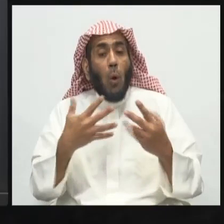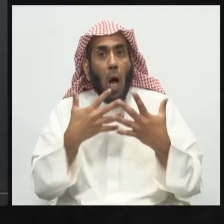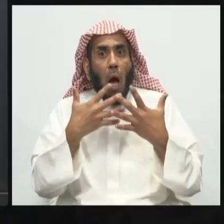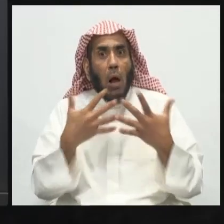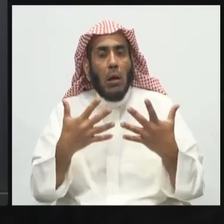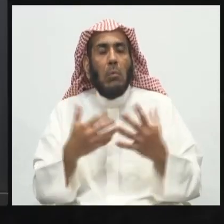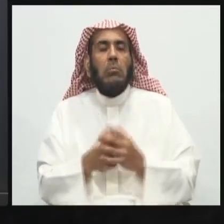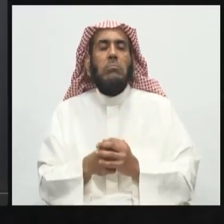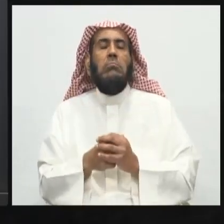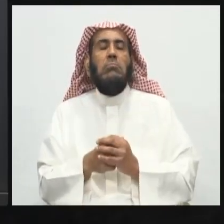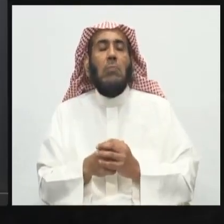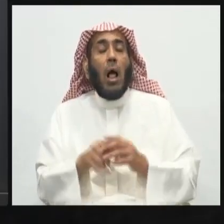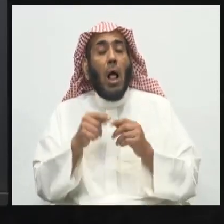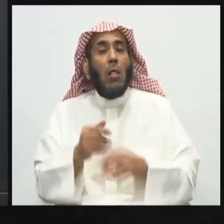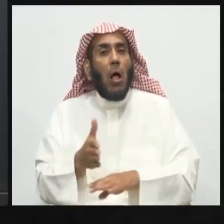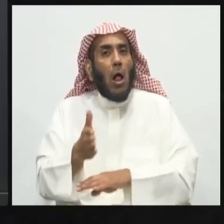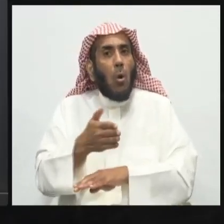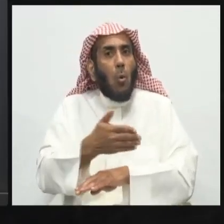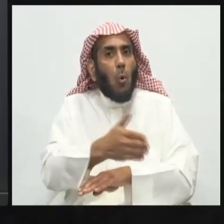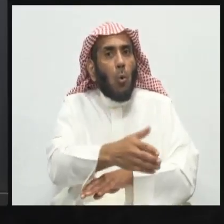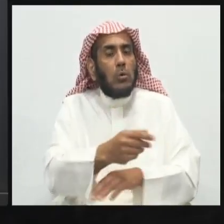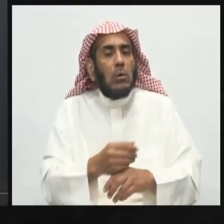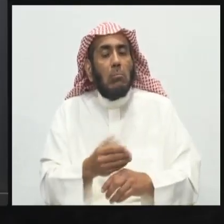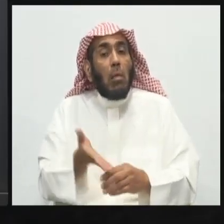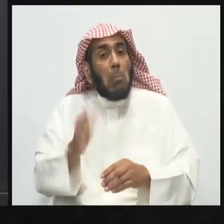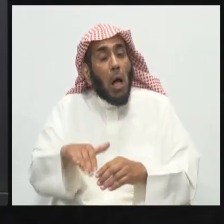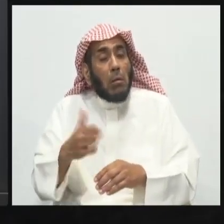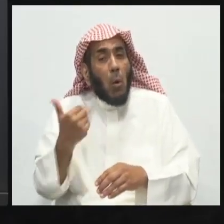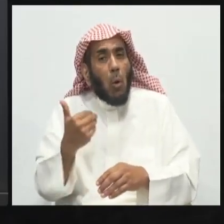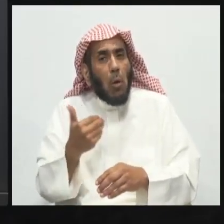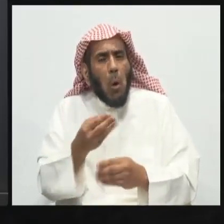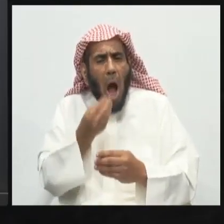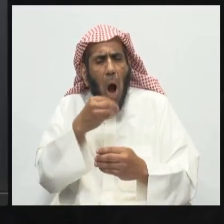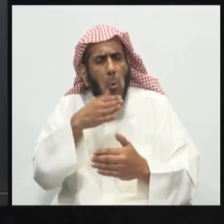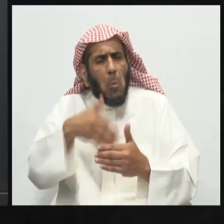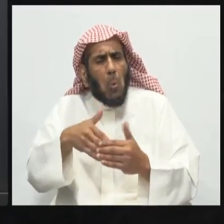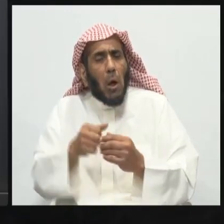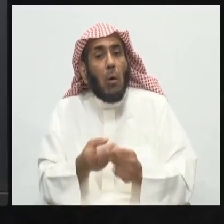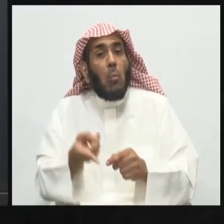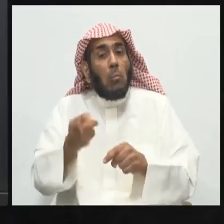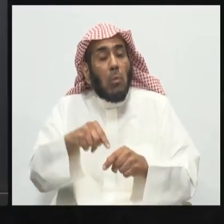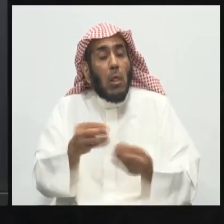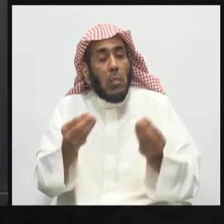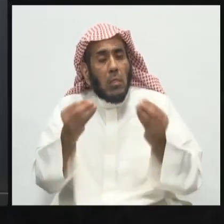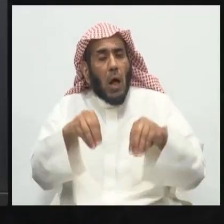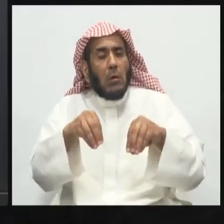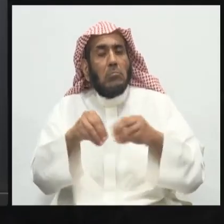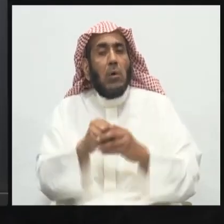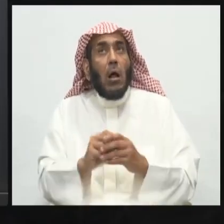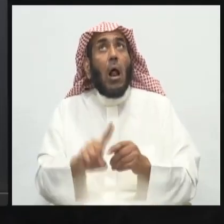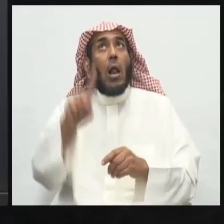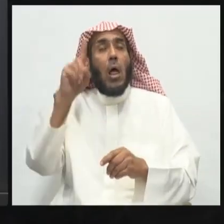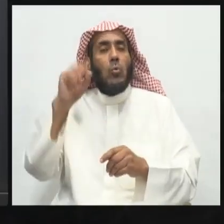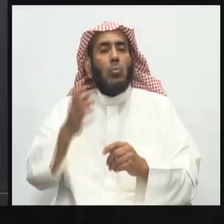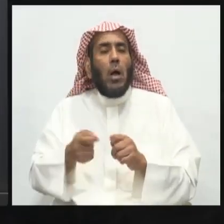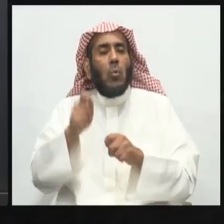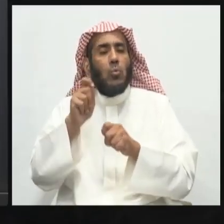حصلت هذا الحوت يا ابنائي قد مات واوكل منه ومع ذلك الله سبحانه